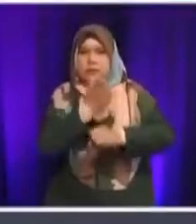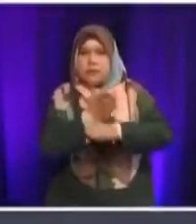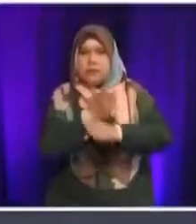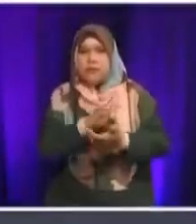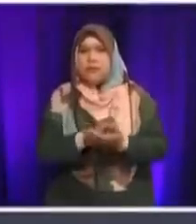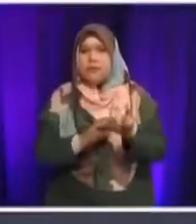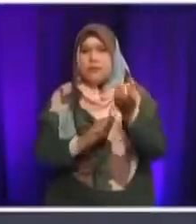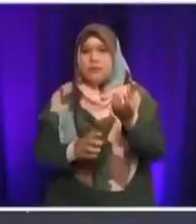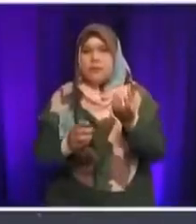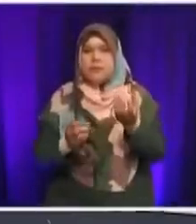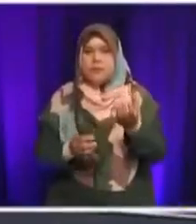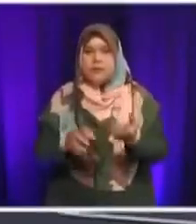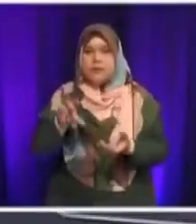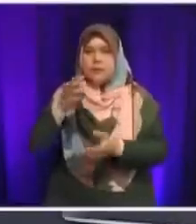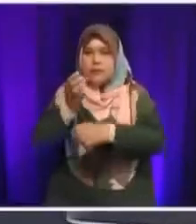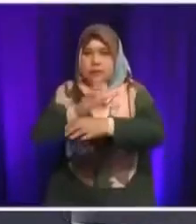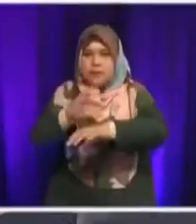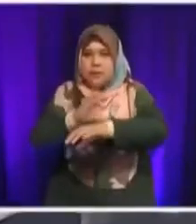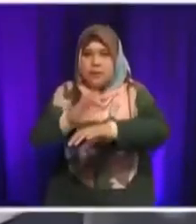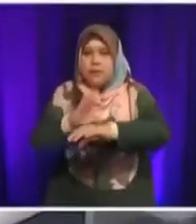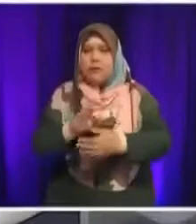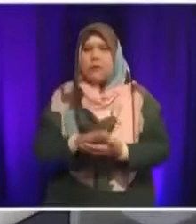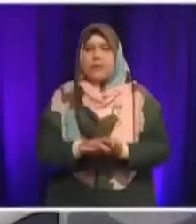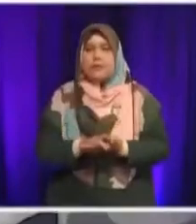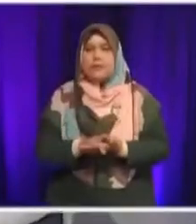Ivan kalau setting bodi Tunjukkan